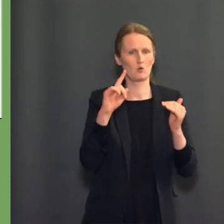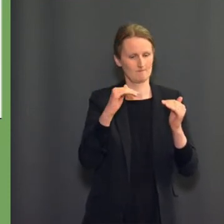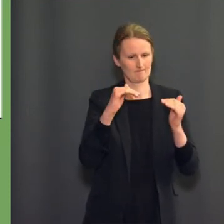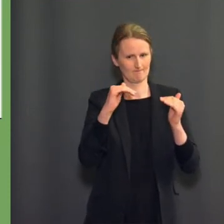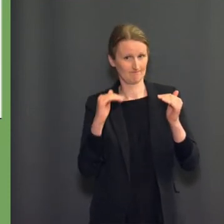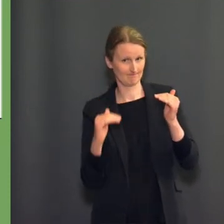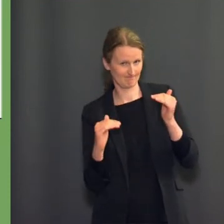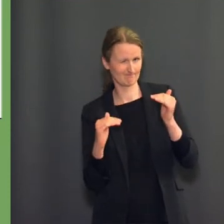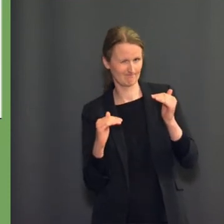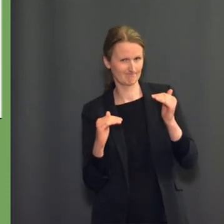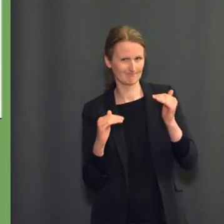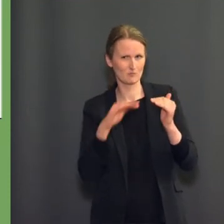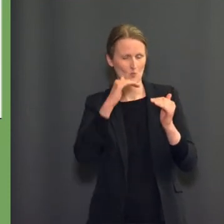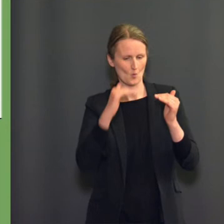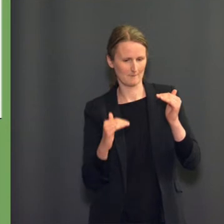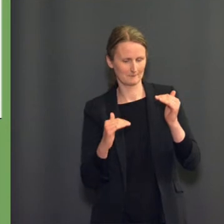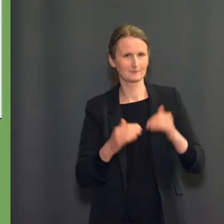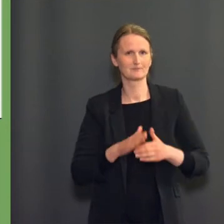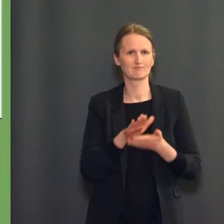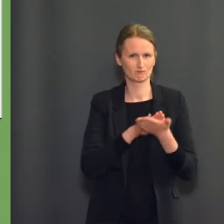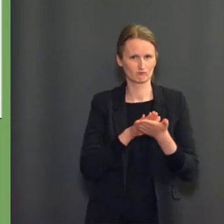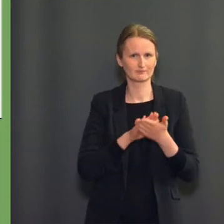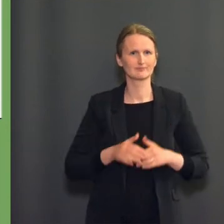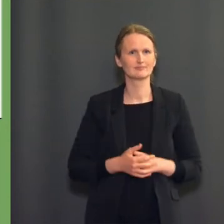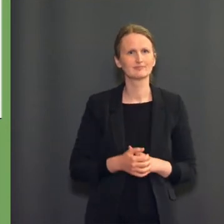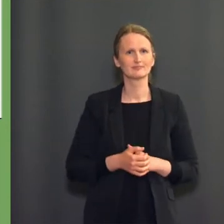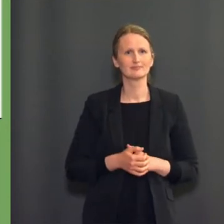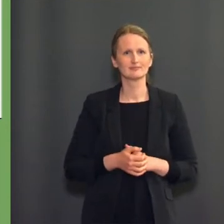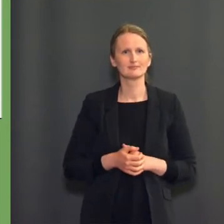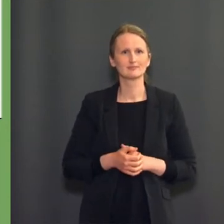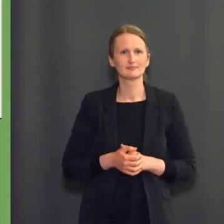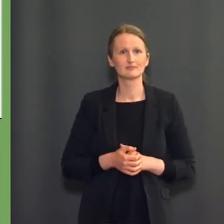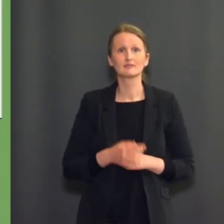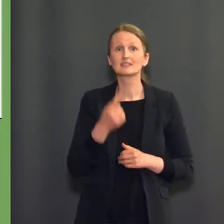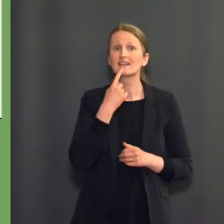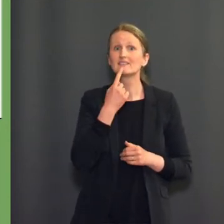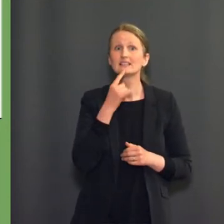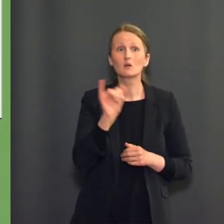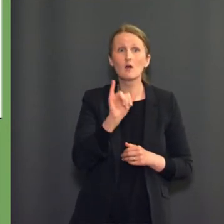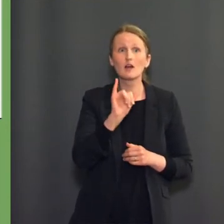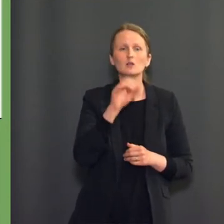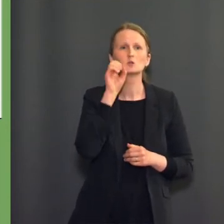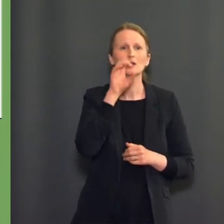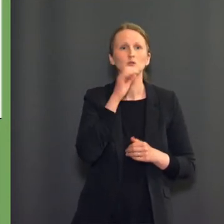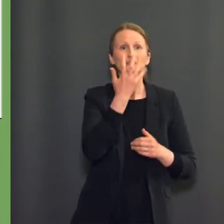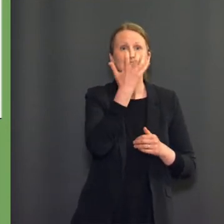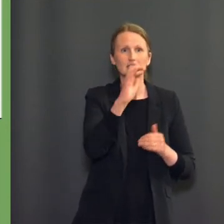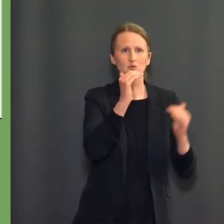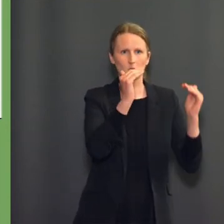correspond à une diminution de 500 contaminations par jour sur une semaine.